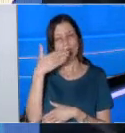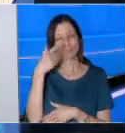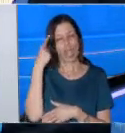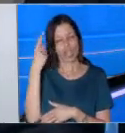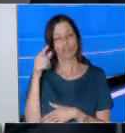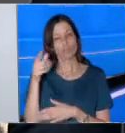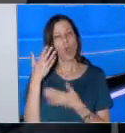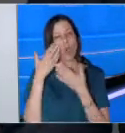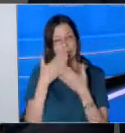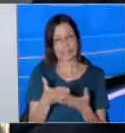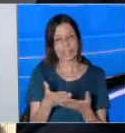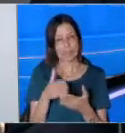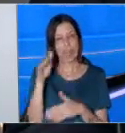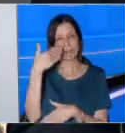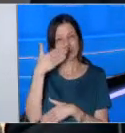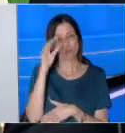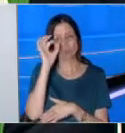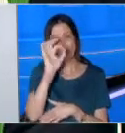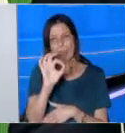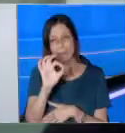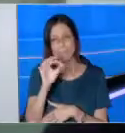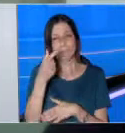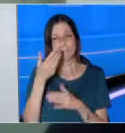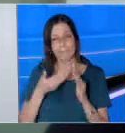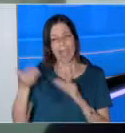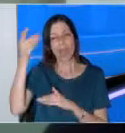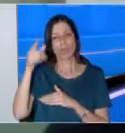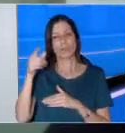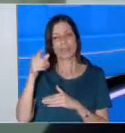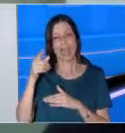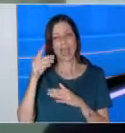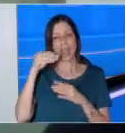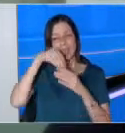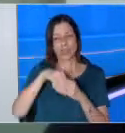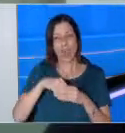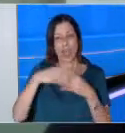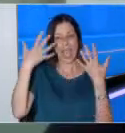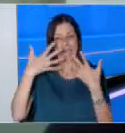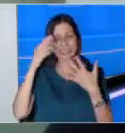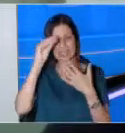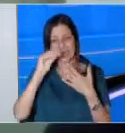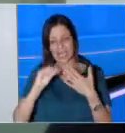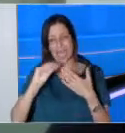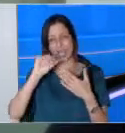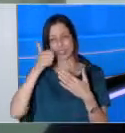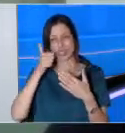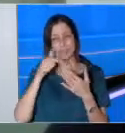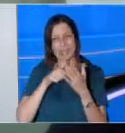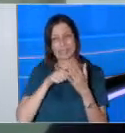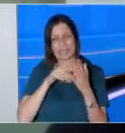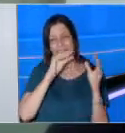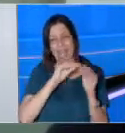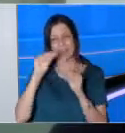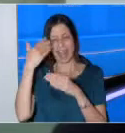שחשבו שהם עוזרים בזה למדינות שלהם, הקפיצו אותה לתוך העשירייה הראשונה, ולכן היא עברה לגמר. זה לא אומר שאין